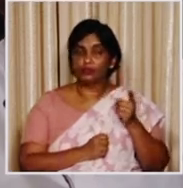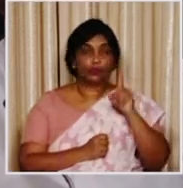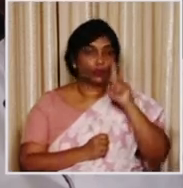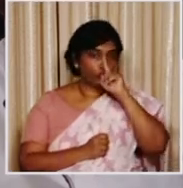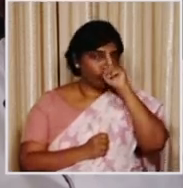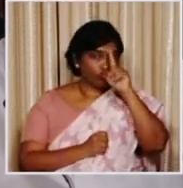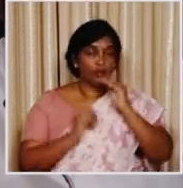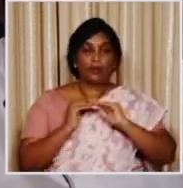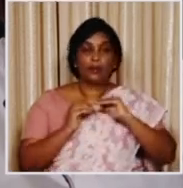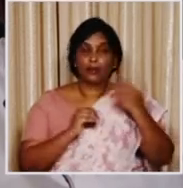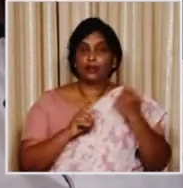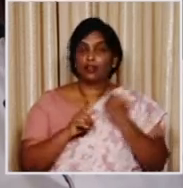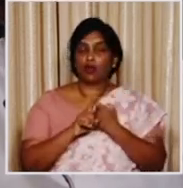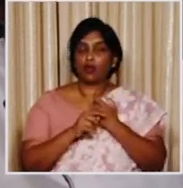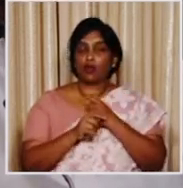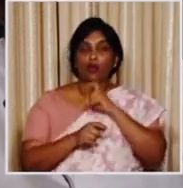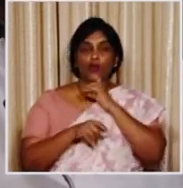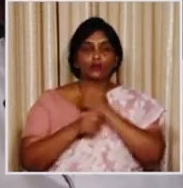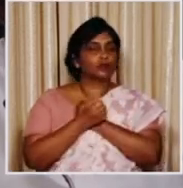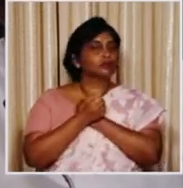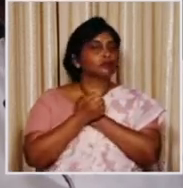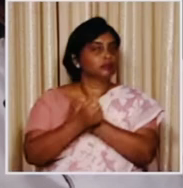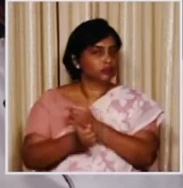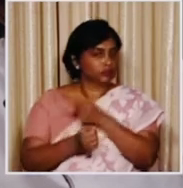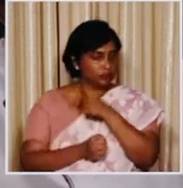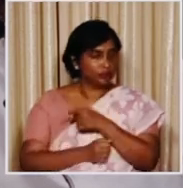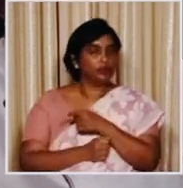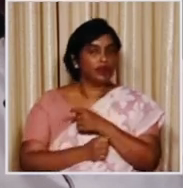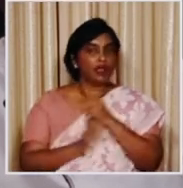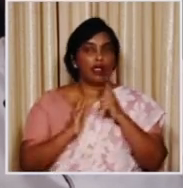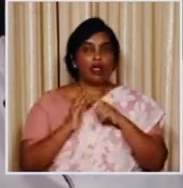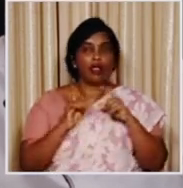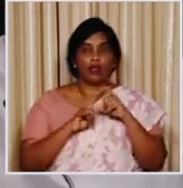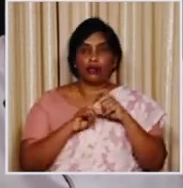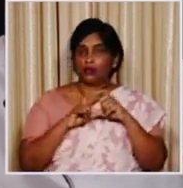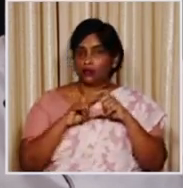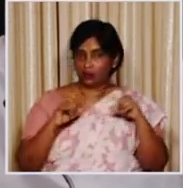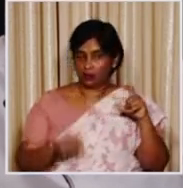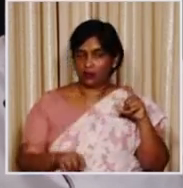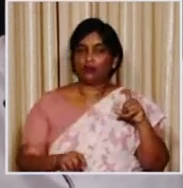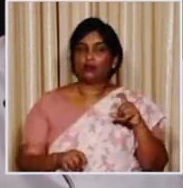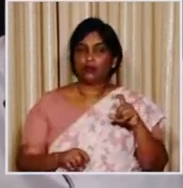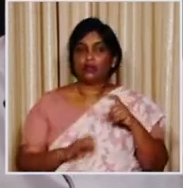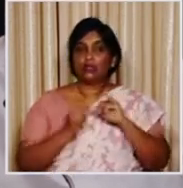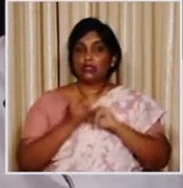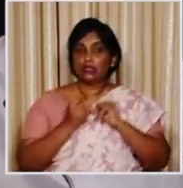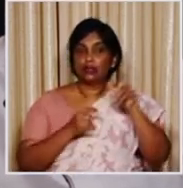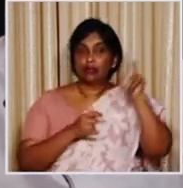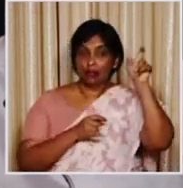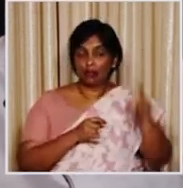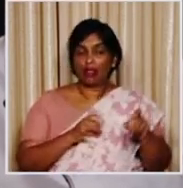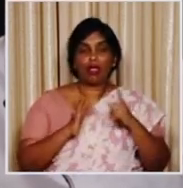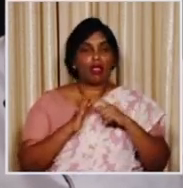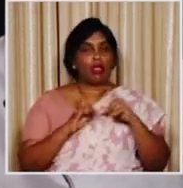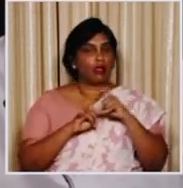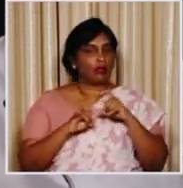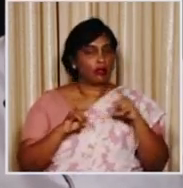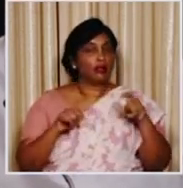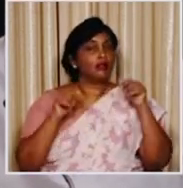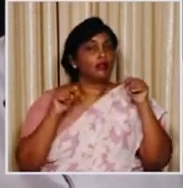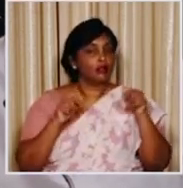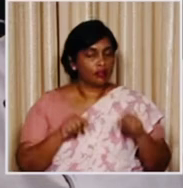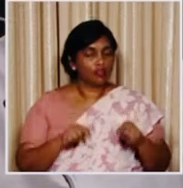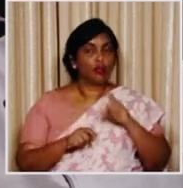සුමානයකට පස්සේ කල්මුනේ උසාවියට බාර දෙනවා හැඳුනුම් පතක්. සාරා ජස්මින්ගේ හැඳුනුම් පත දැනුත්